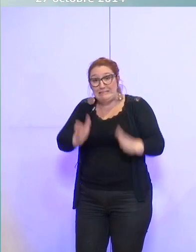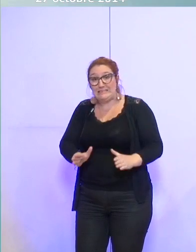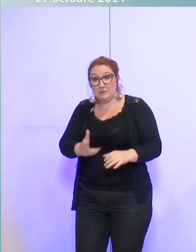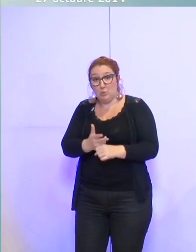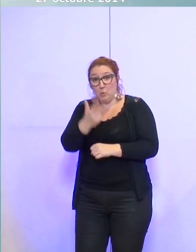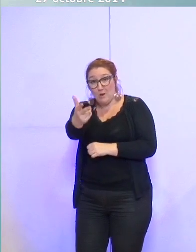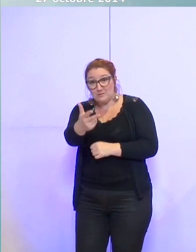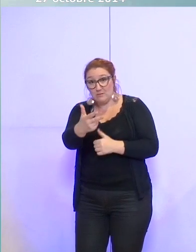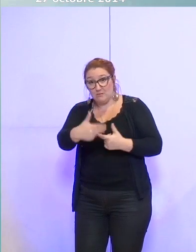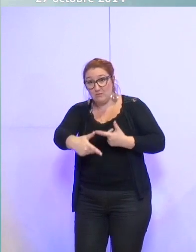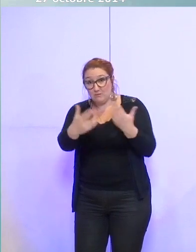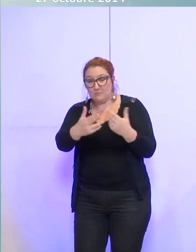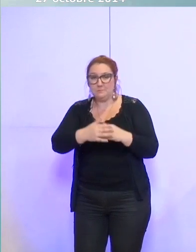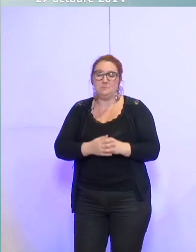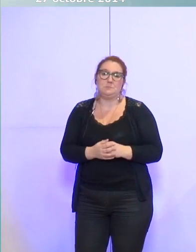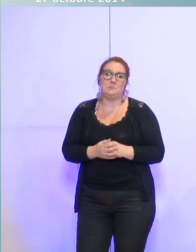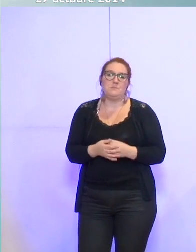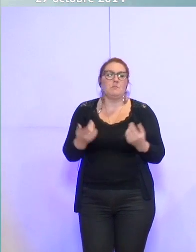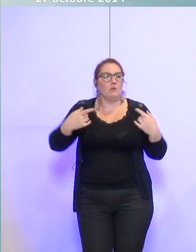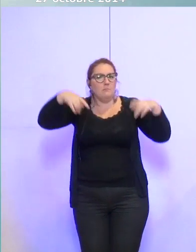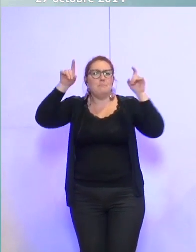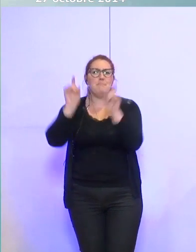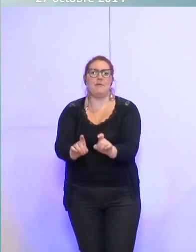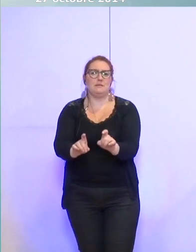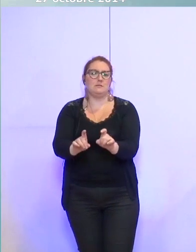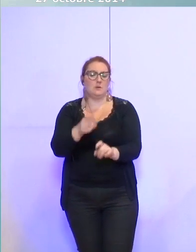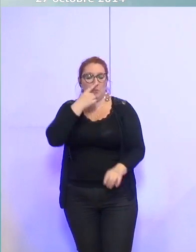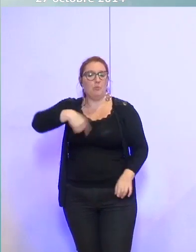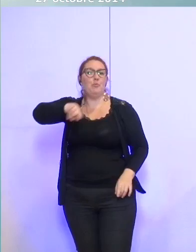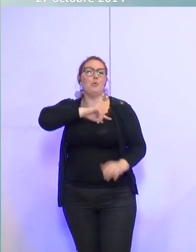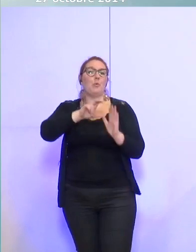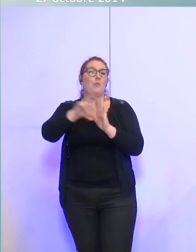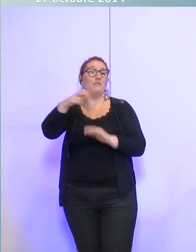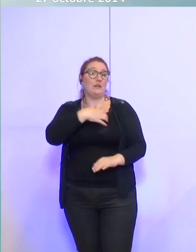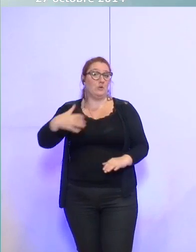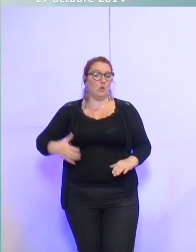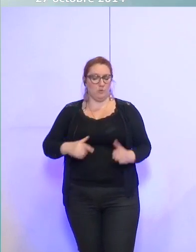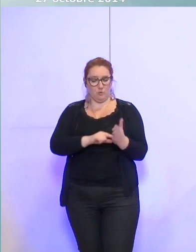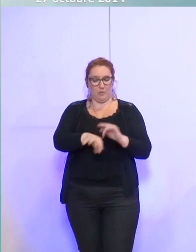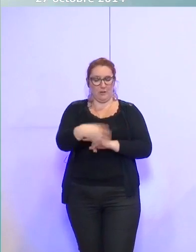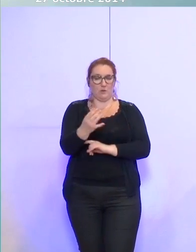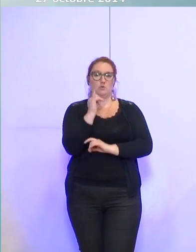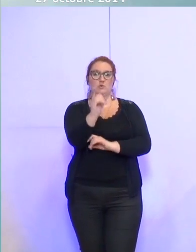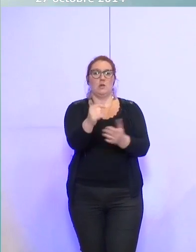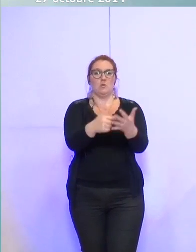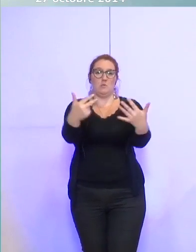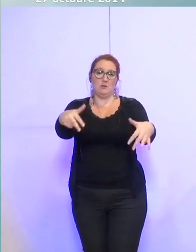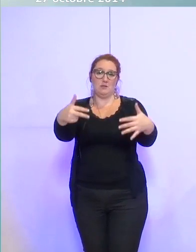prochaines années. Une baisse qui, pour la ville de Grenoble, sur cette période